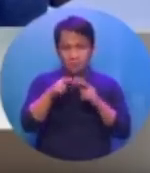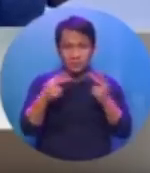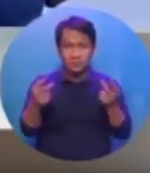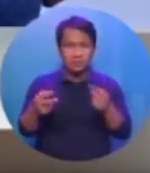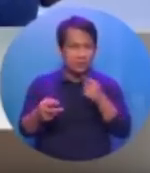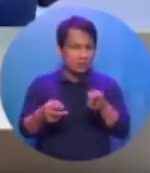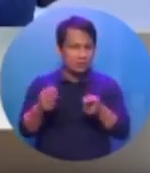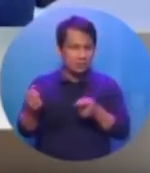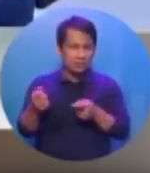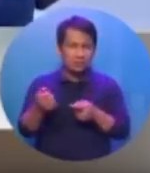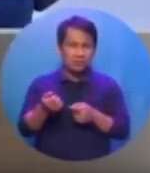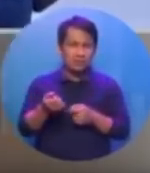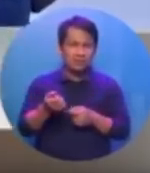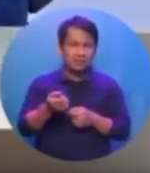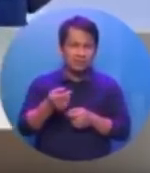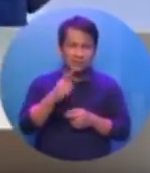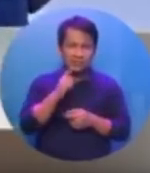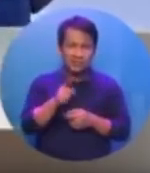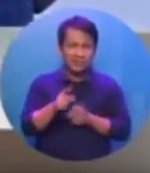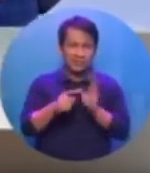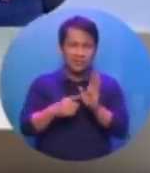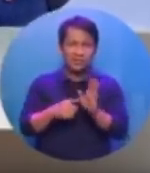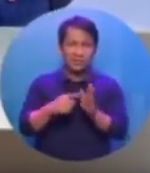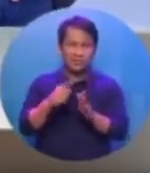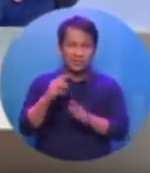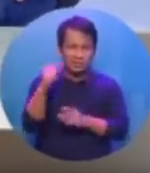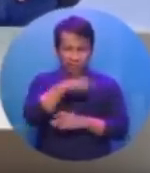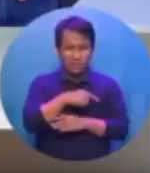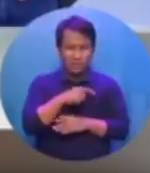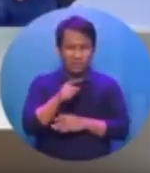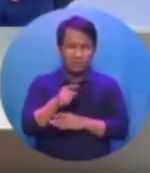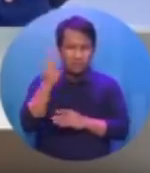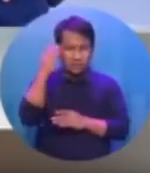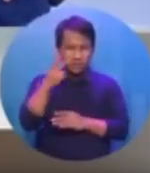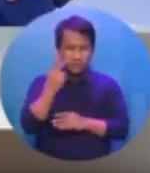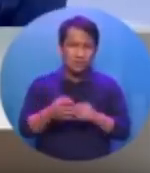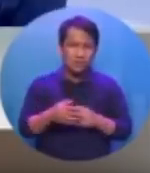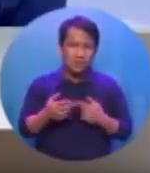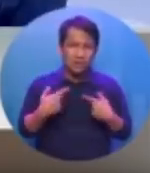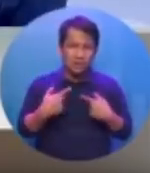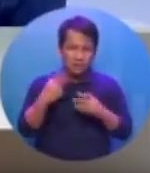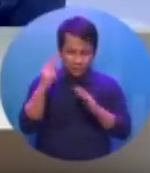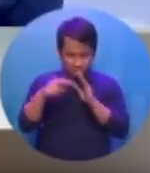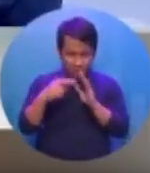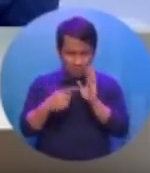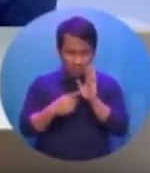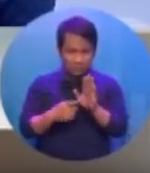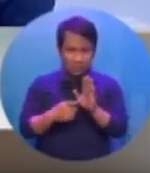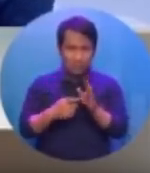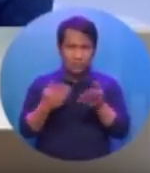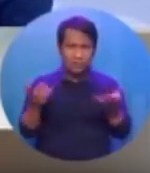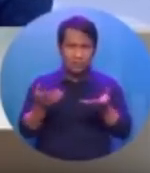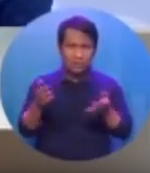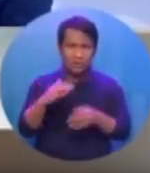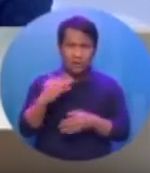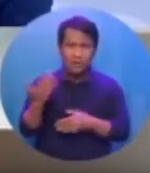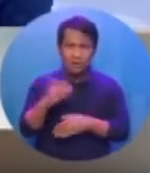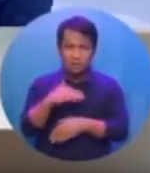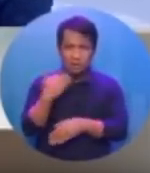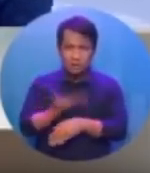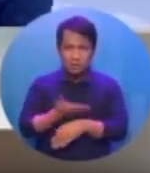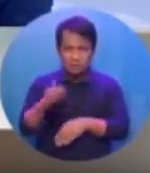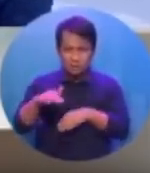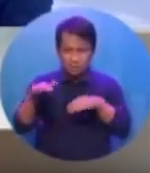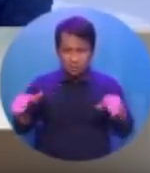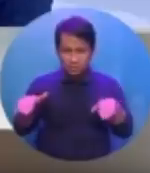to. Hindi po kasinungalingan to. Dahil may video naman po talaga, Lola. Kitang-kita po. Di ba, Lola? Nasaan ngayon yung bata ngayon,